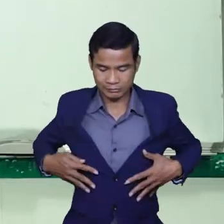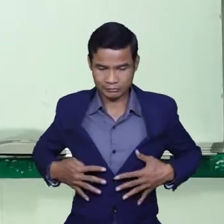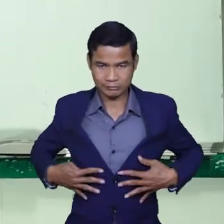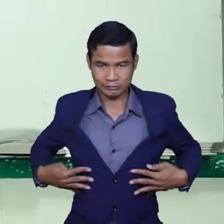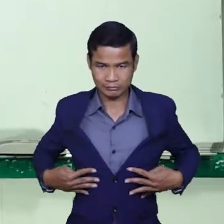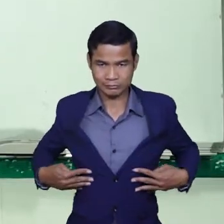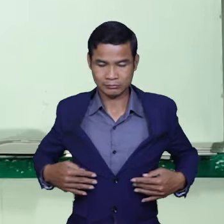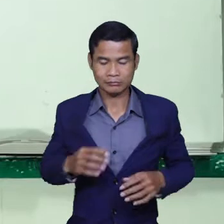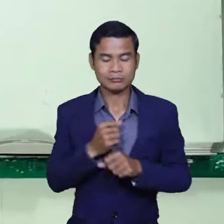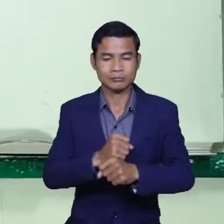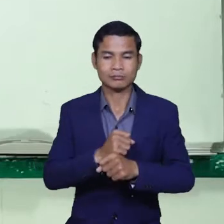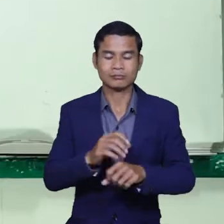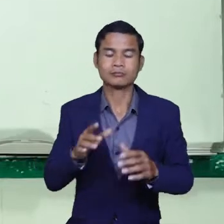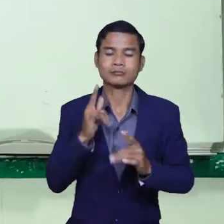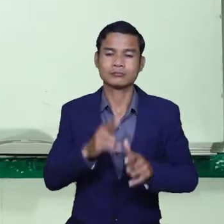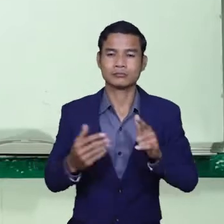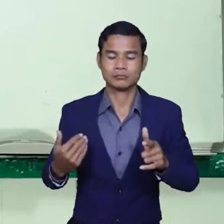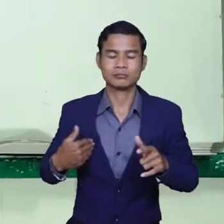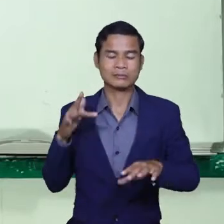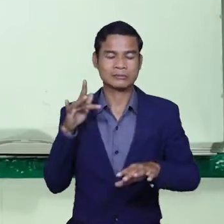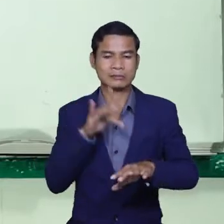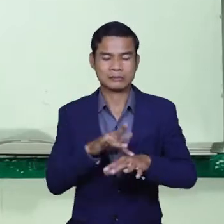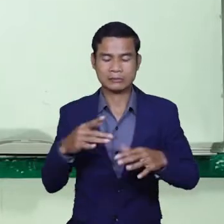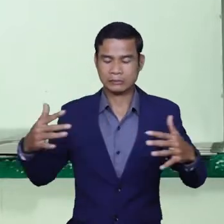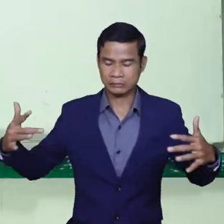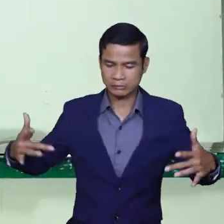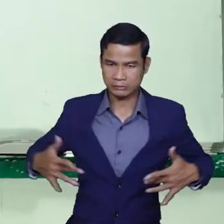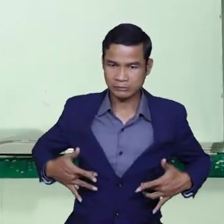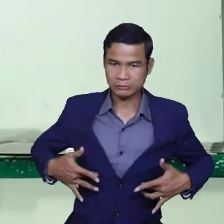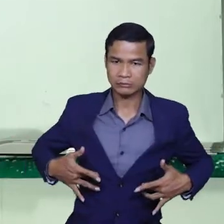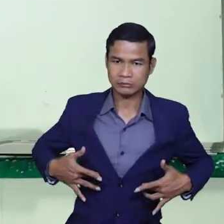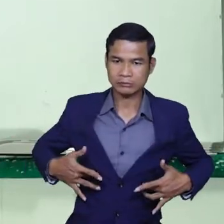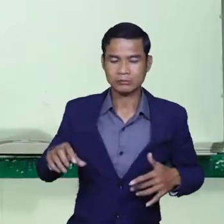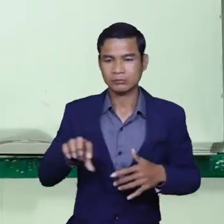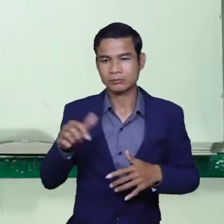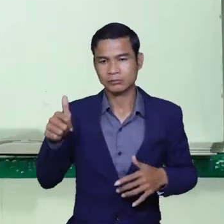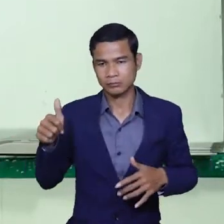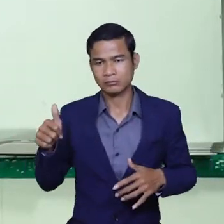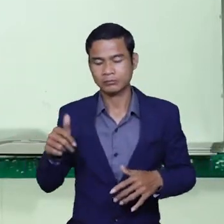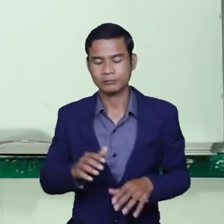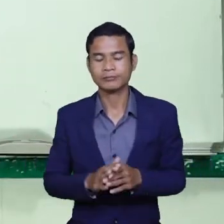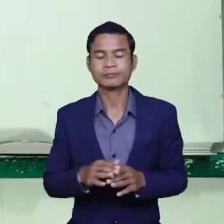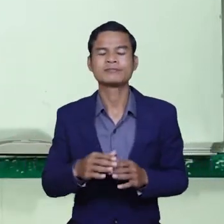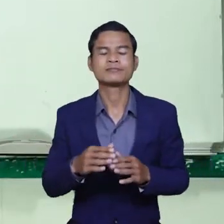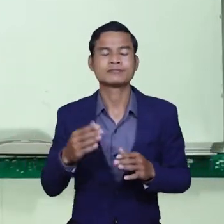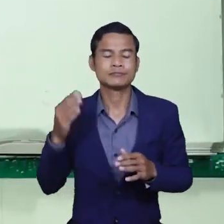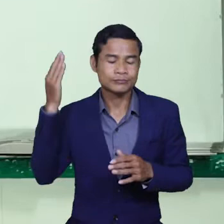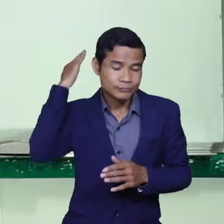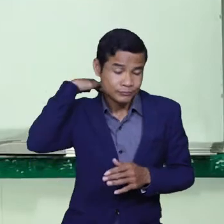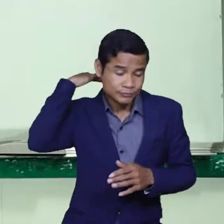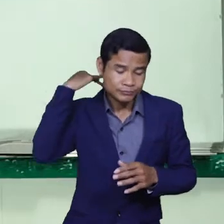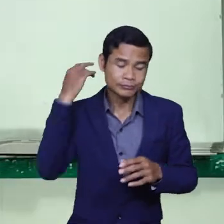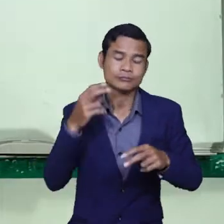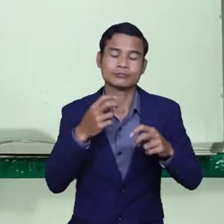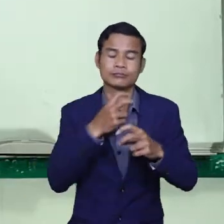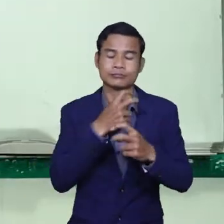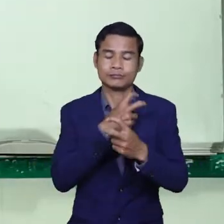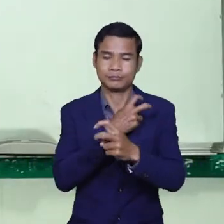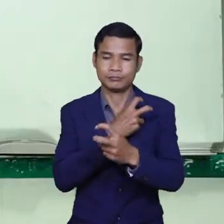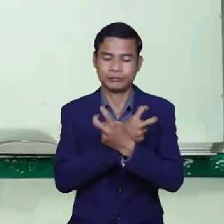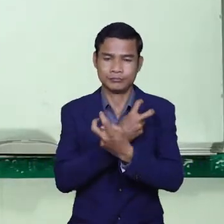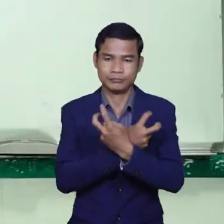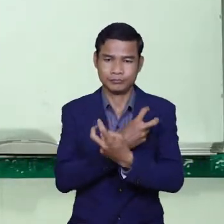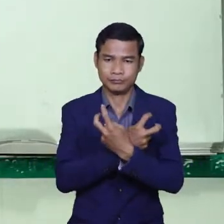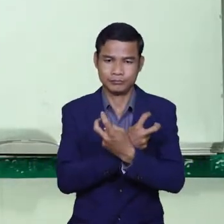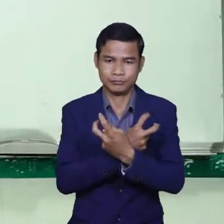ចានៅពេលដែលមានការចាប៉ះទង្គិចចាផ្សេងផ្សេងណាកូនណាចាចោះឆ្អឹងខ្នងណាកូនណាចាអញ្ចឹងមនុស្សយើងចាគឺមាន